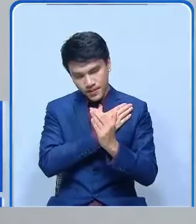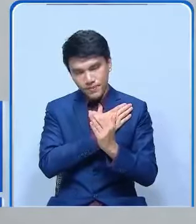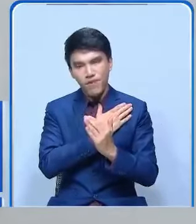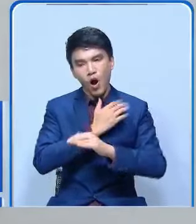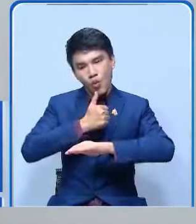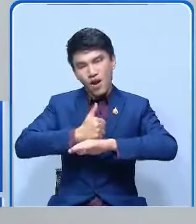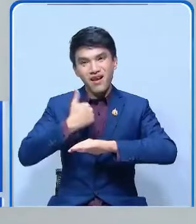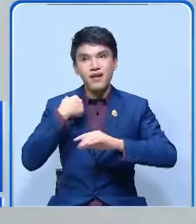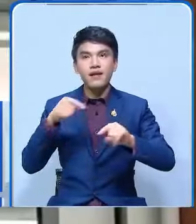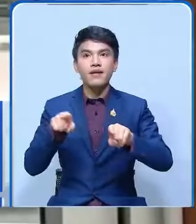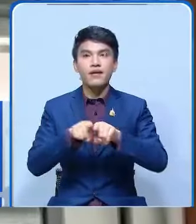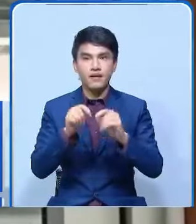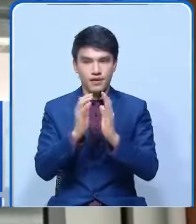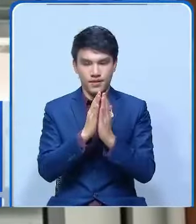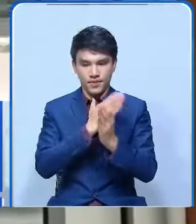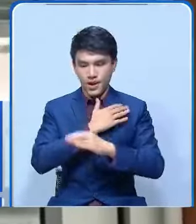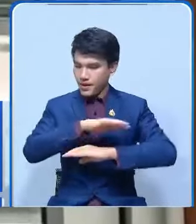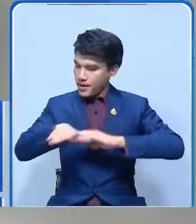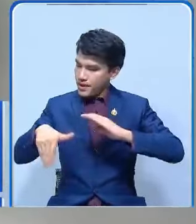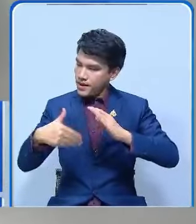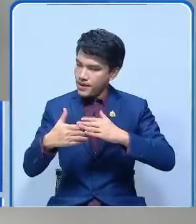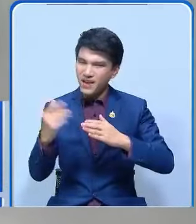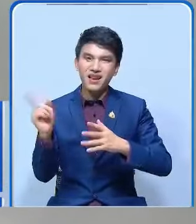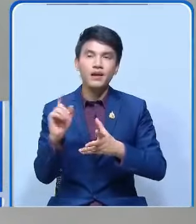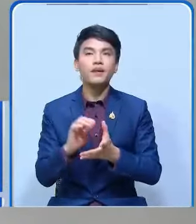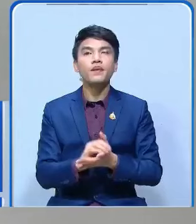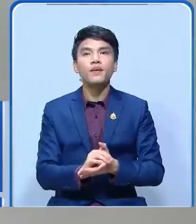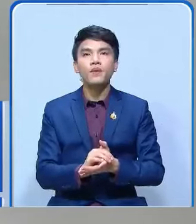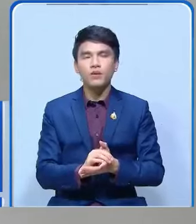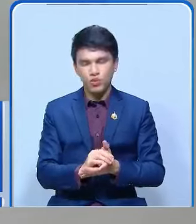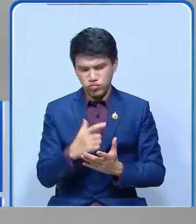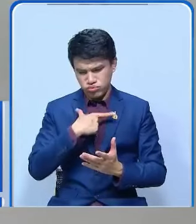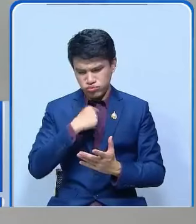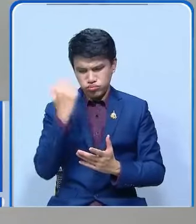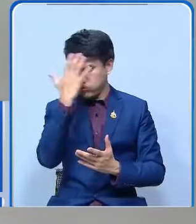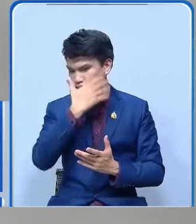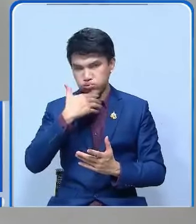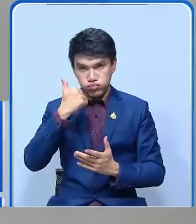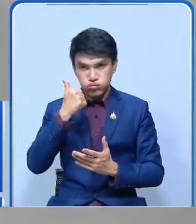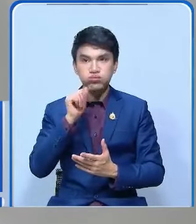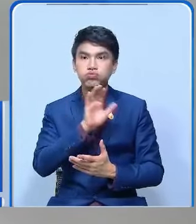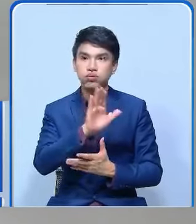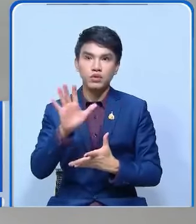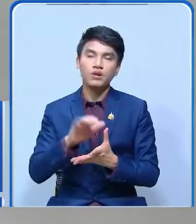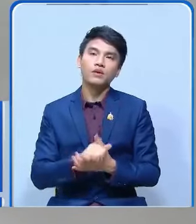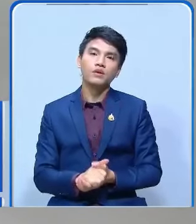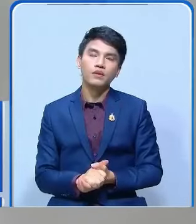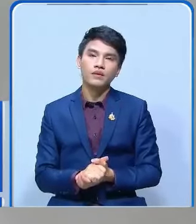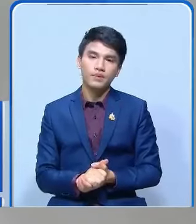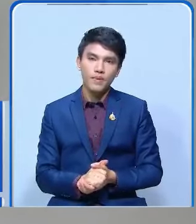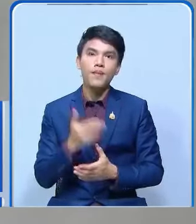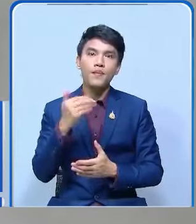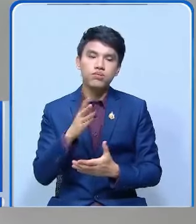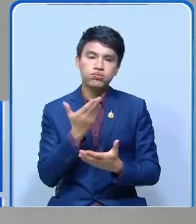นผู้ใหญ ่ครับ พระที่โดนส่วนใหญ่มักจะติดกับความสวยความสวยเป็นเหตุสังเกตได้นะคะแล้วก็จะ